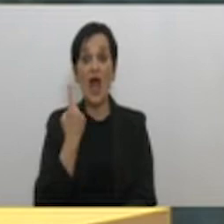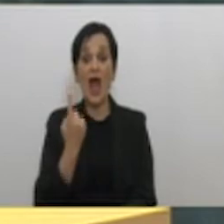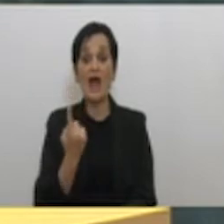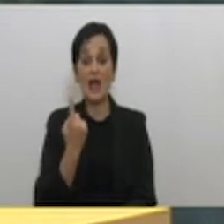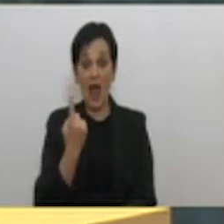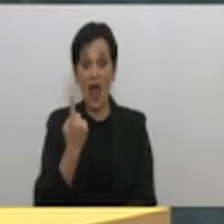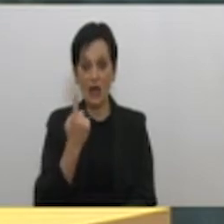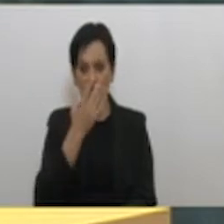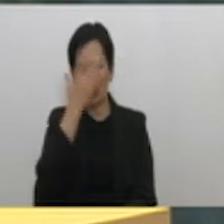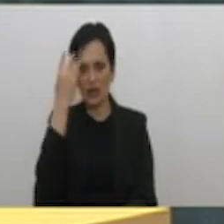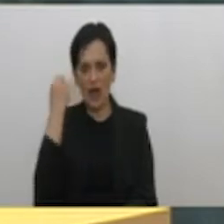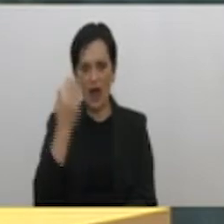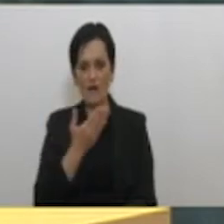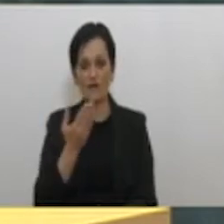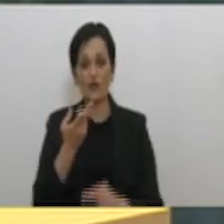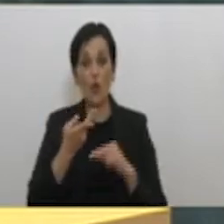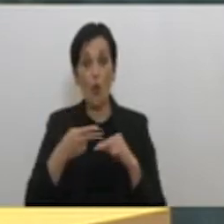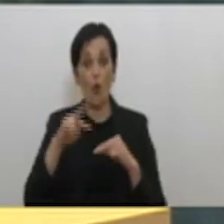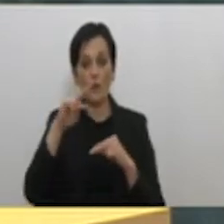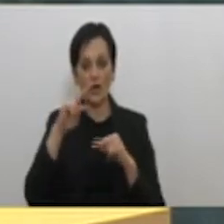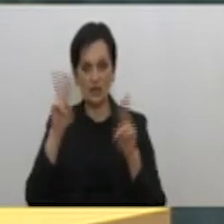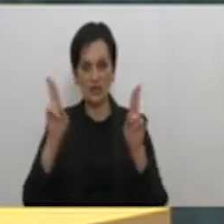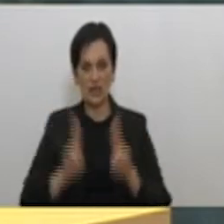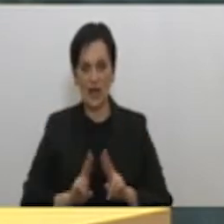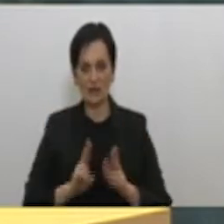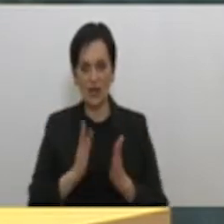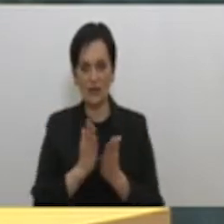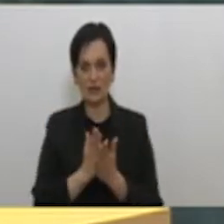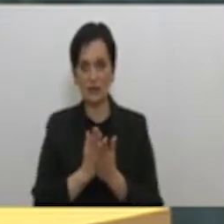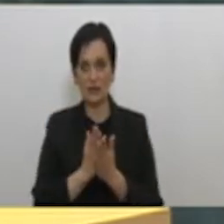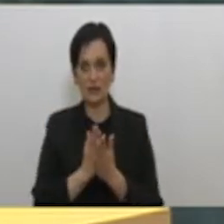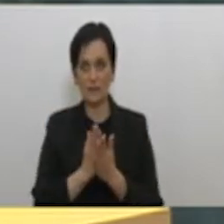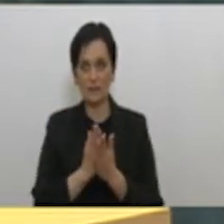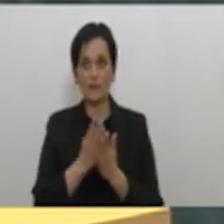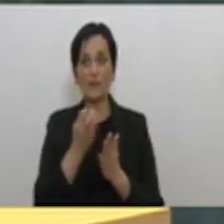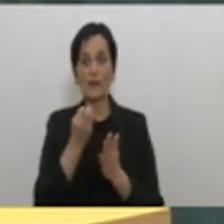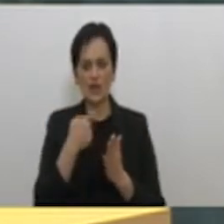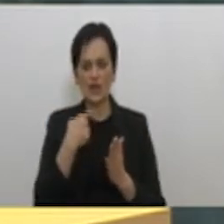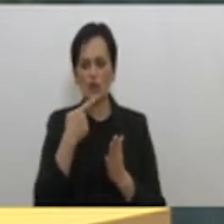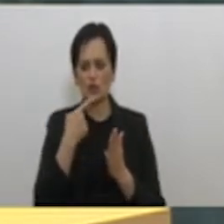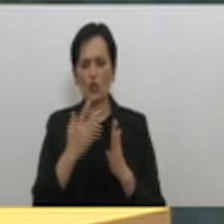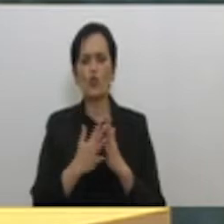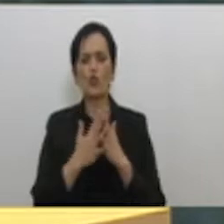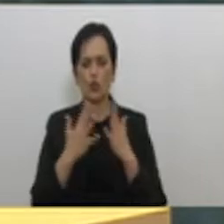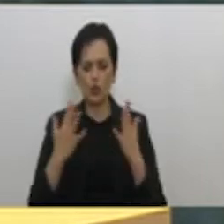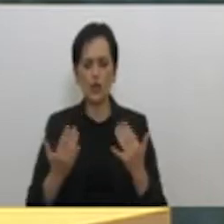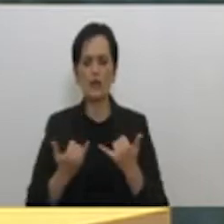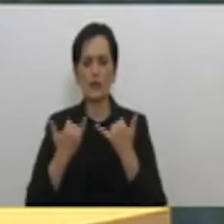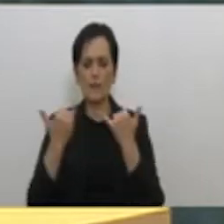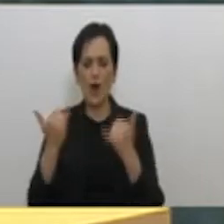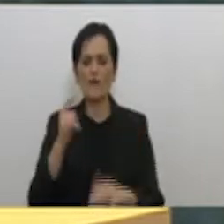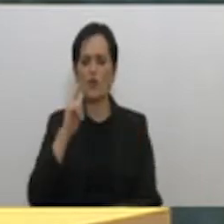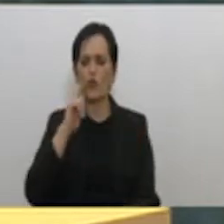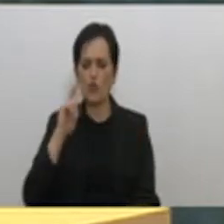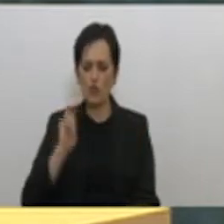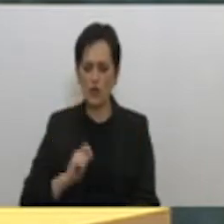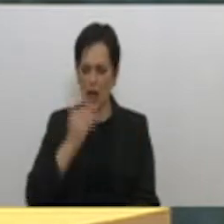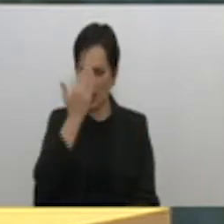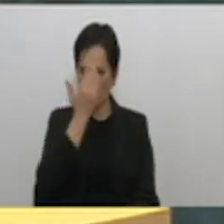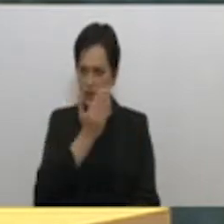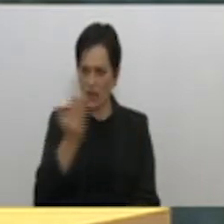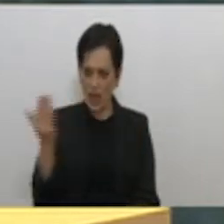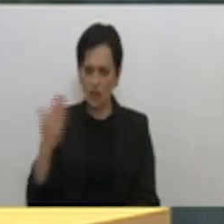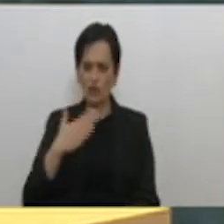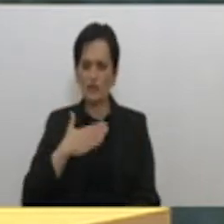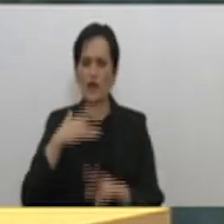rame guavici cădeba, ormagi standartia. Kidevi zahi, udi desi pativi sema ucrainel halk, ce-mi gan, da im ubedurebs,